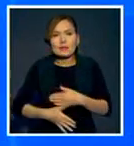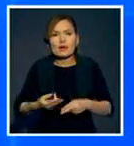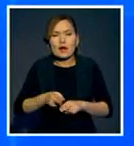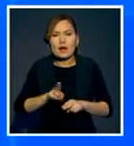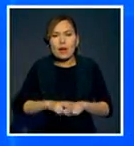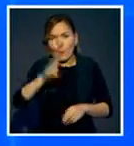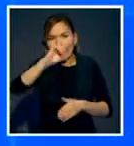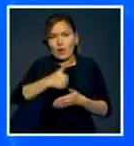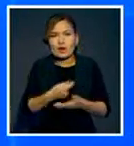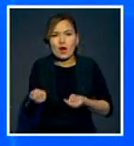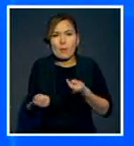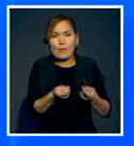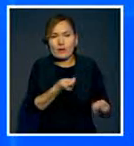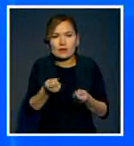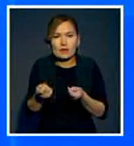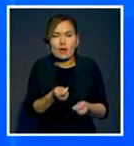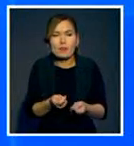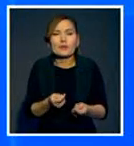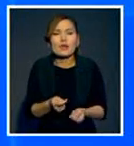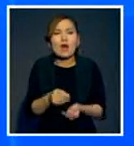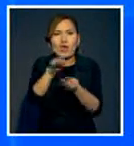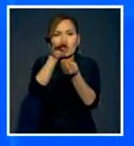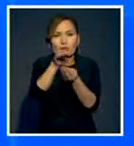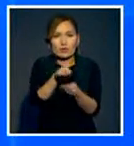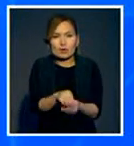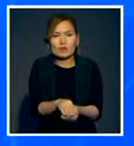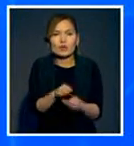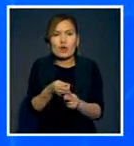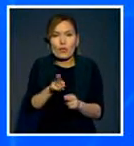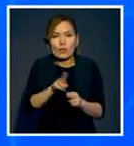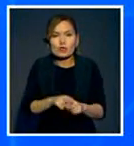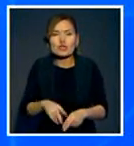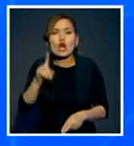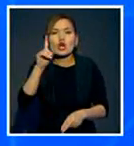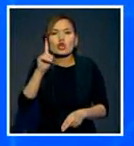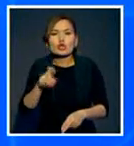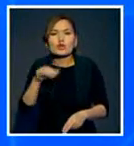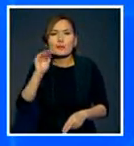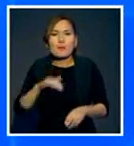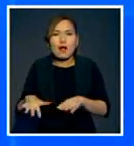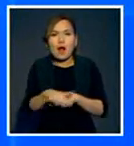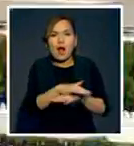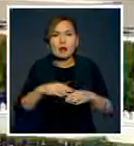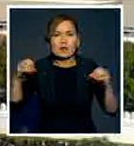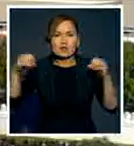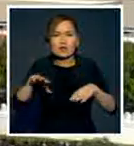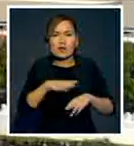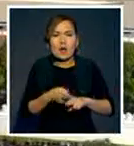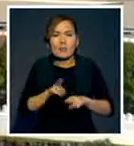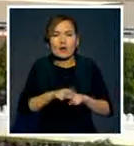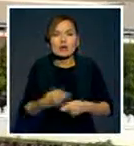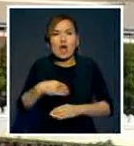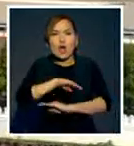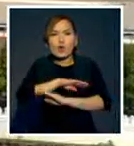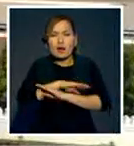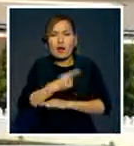король Пхумипон Адульядеттің кремациялау рәсіміне 100 мыңнан астам адам жиналды. Оның дүниеден озғанына бір